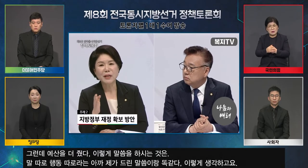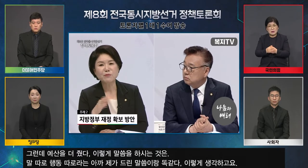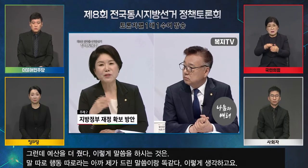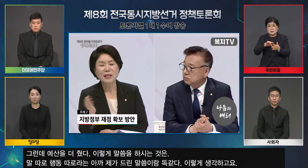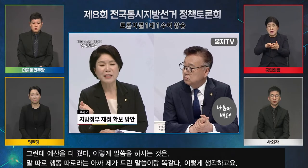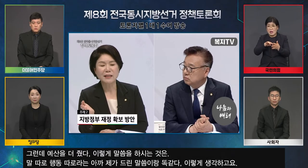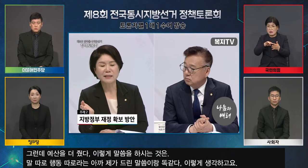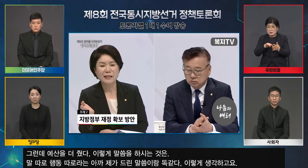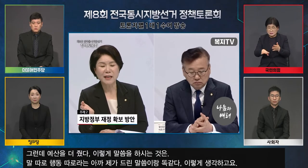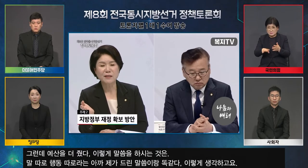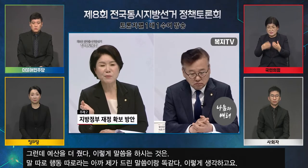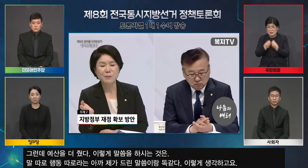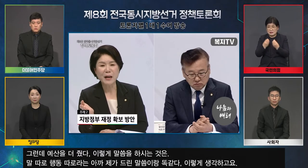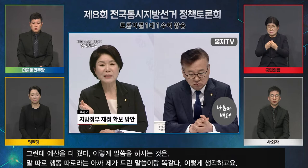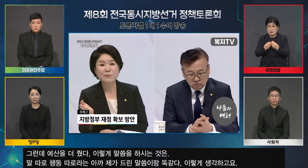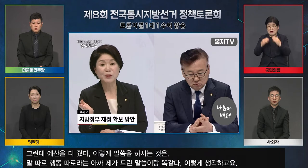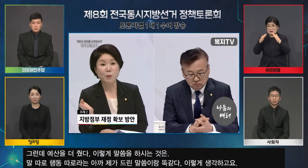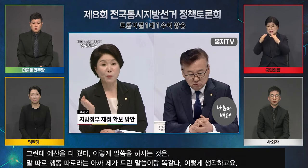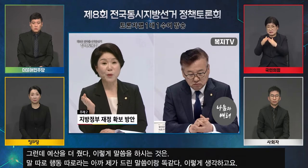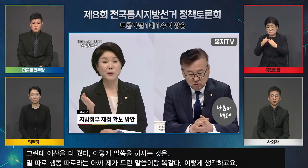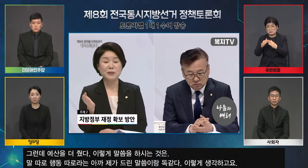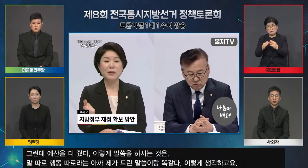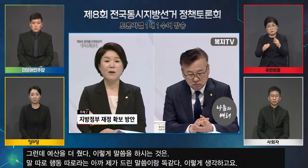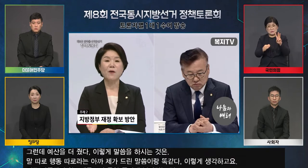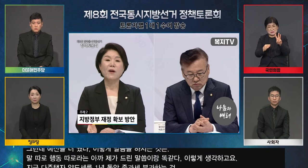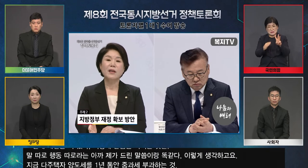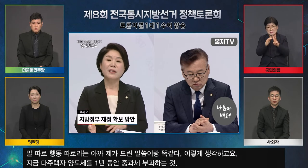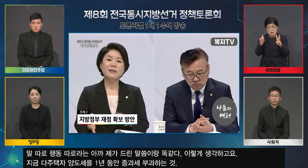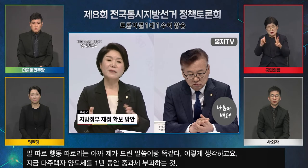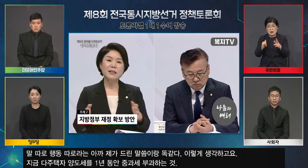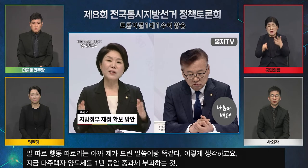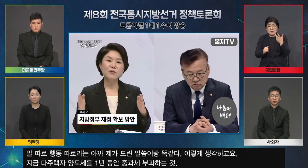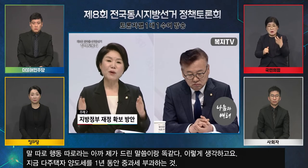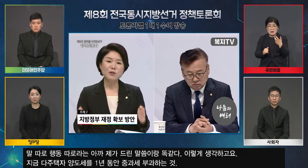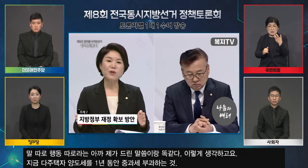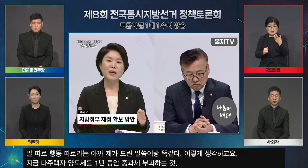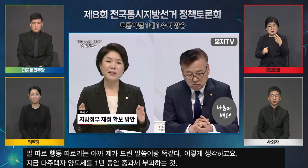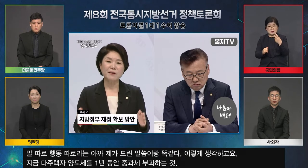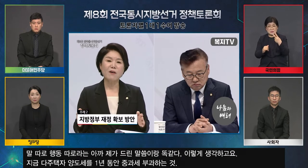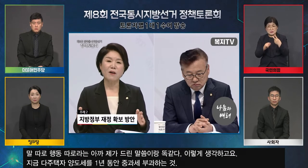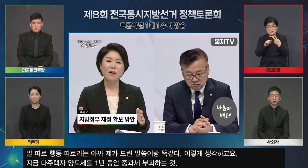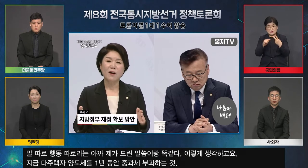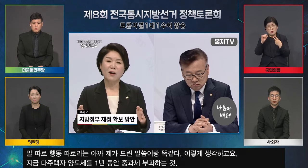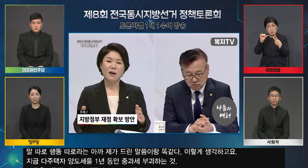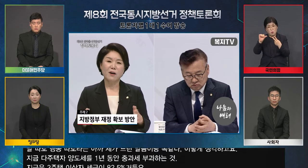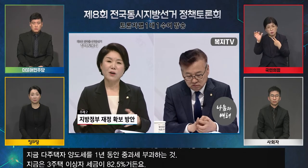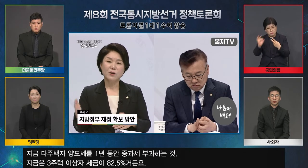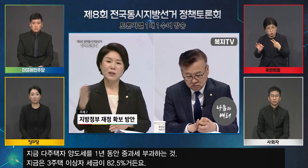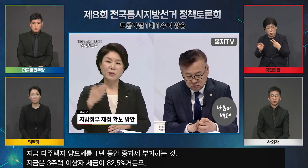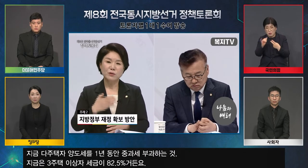지금은 3주택 이상자 세금이 82.5%거든요. 이것을 1년 동안 유예해서